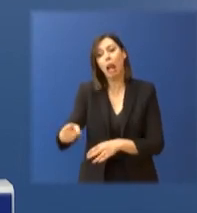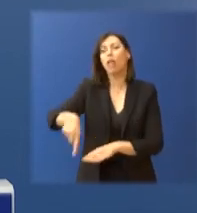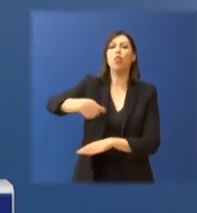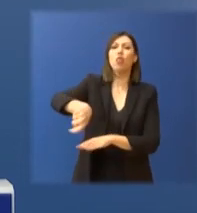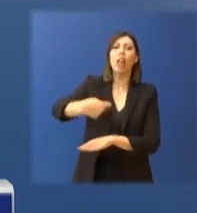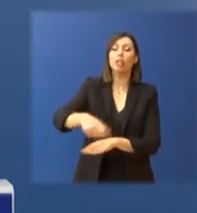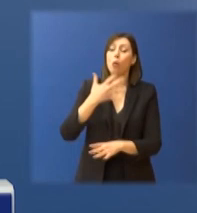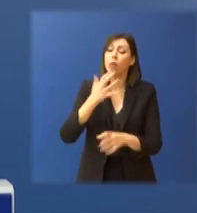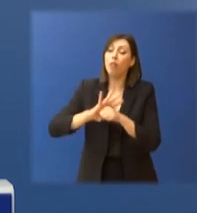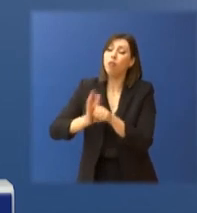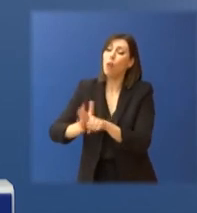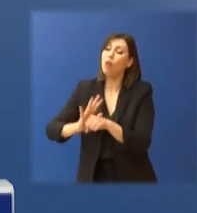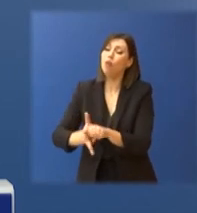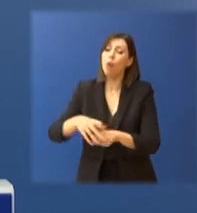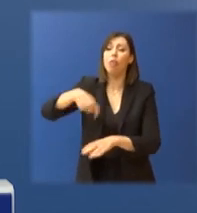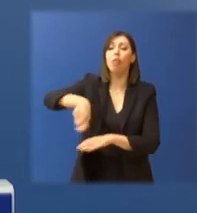Χρυσής Αυγής.